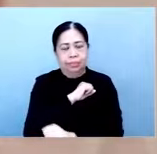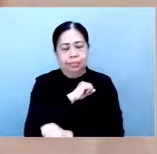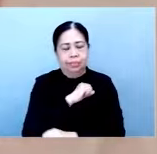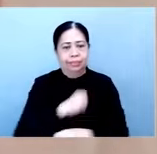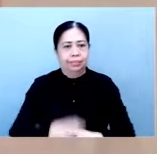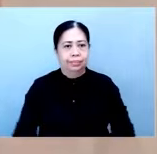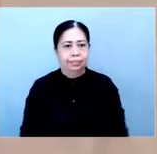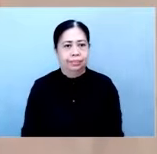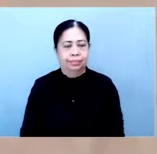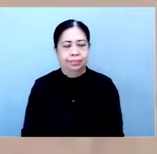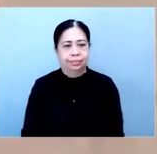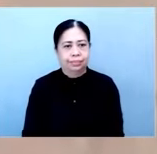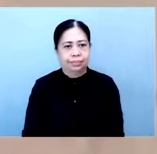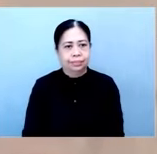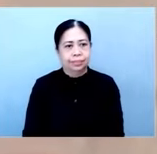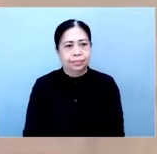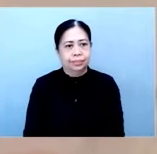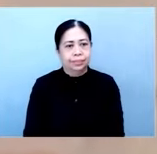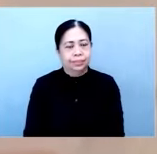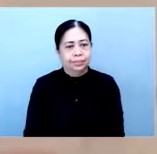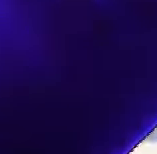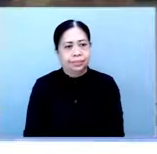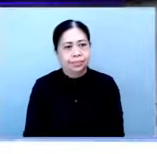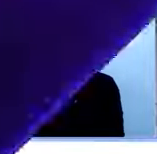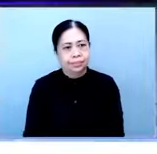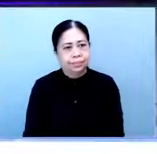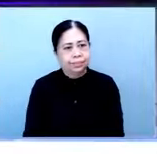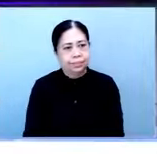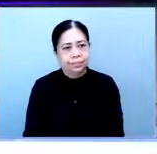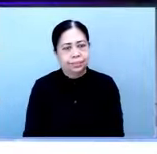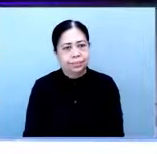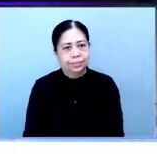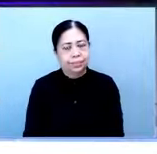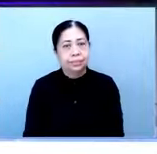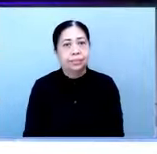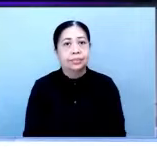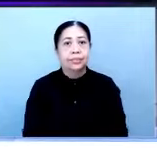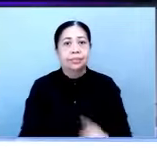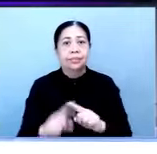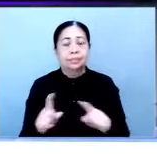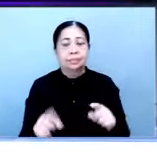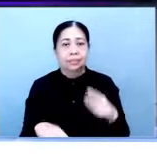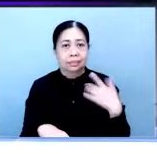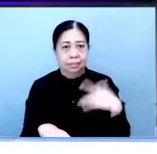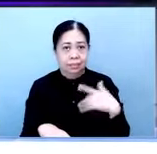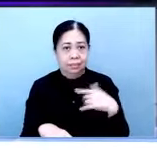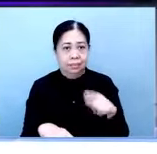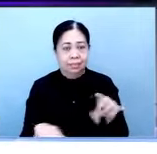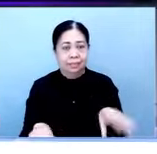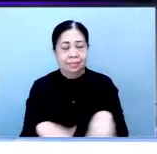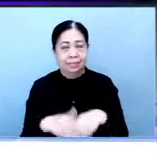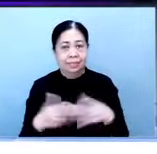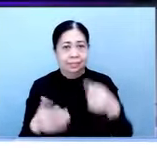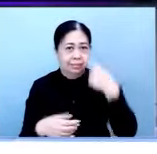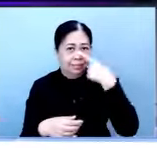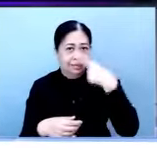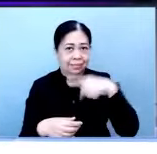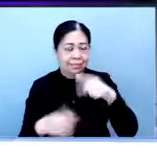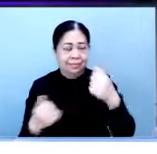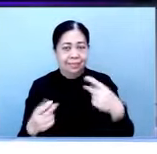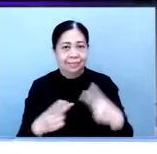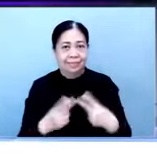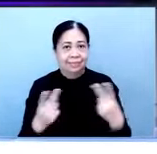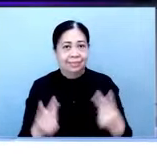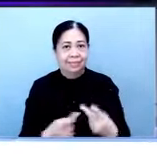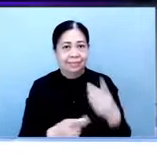sa frontline, Jan Arua, News 5. Iba naman ang trip na kasalan sa Thailand ngayong Valentine's